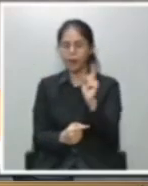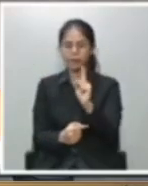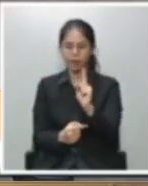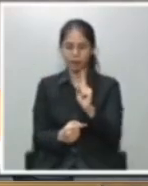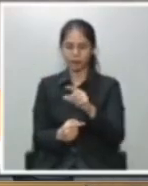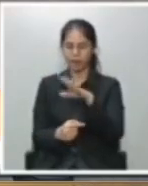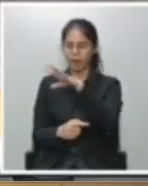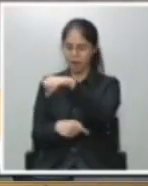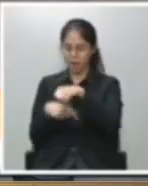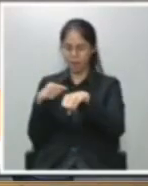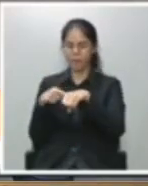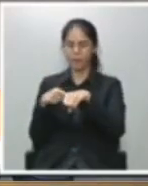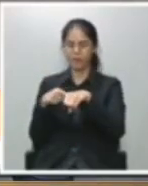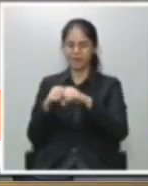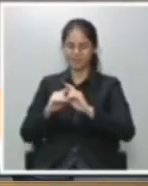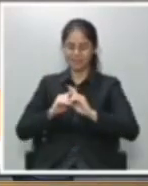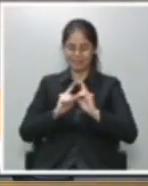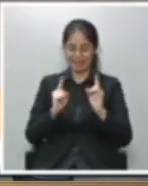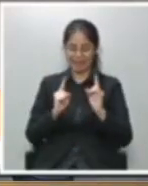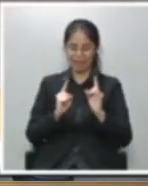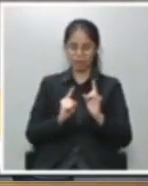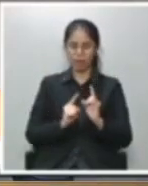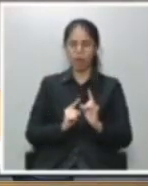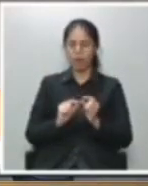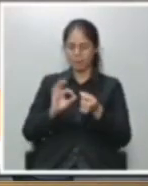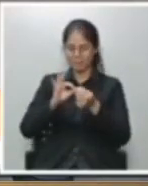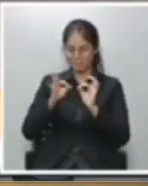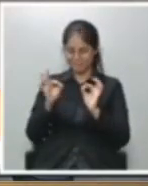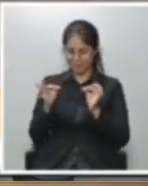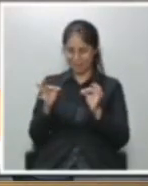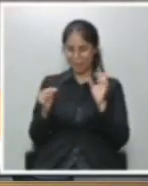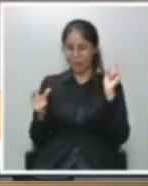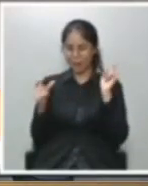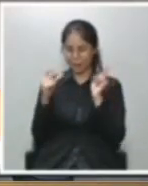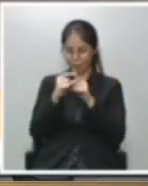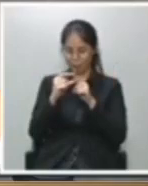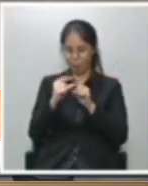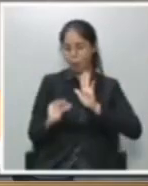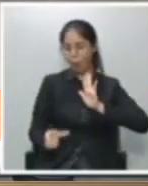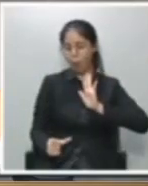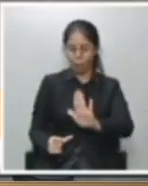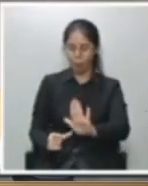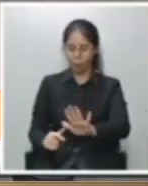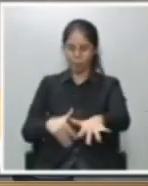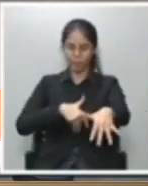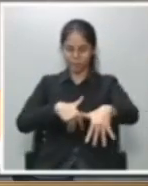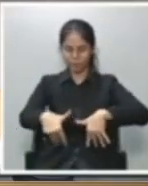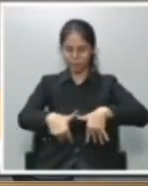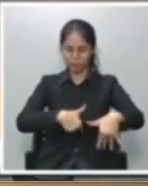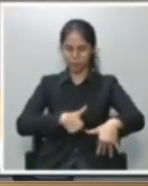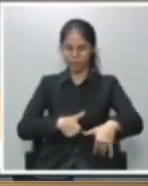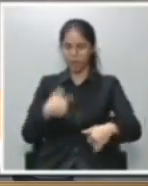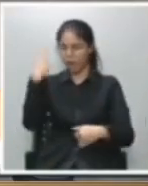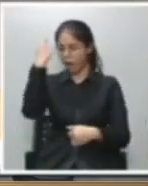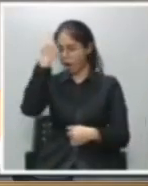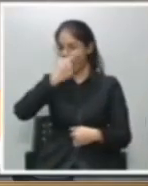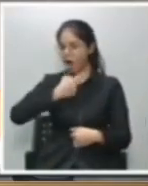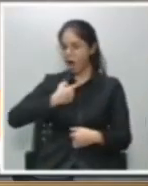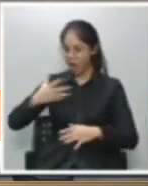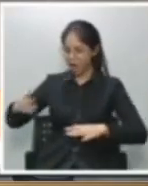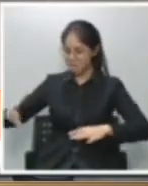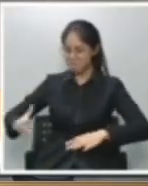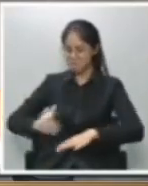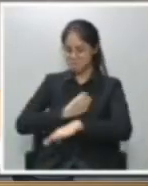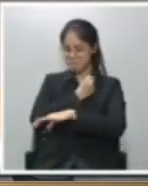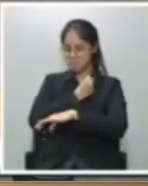ๆแต่ถ้าอำนาจอธิปไตยเป็นของประชาชนประชาชนรู้สำนึกอย่างเนี้ยใครจะยึดอำนาจมามันก็ยังเป็นของประชาช